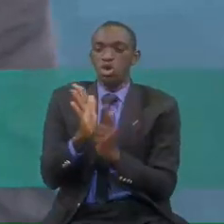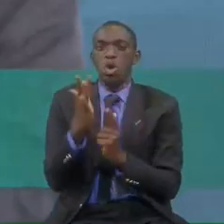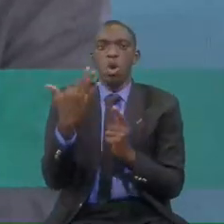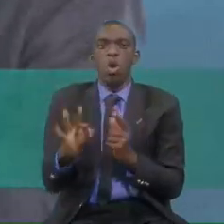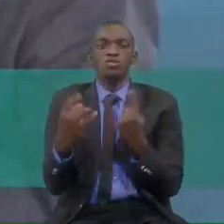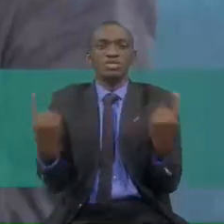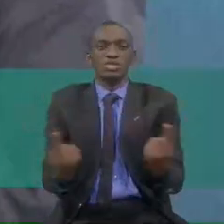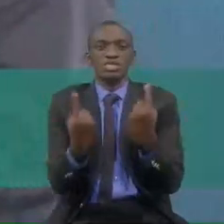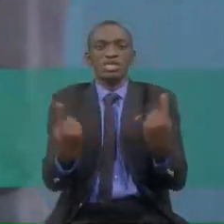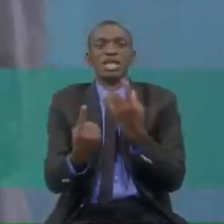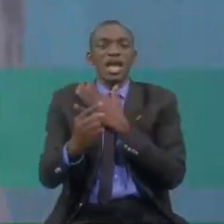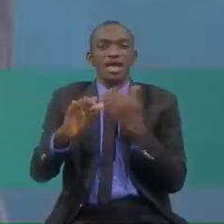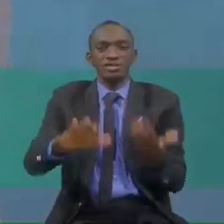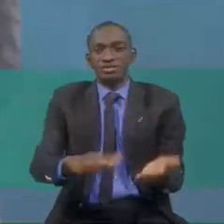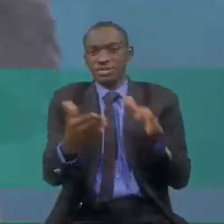la mort. Amen.